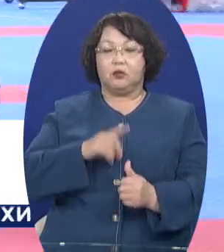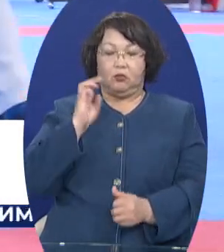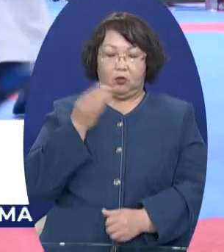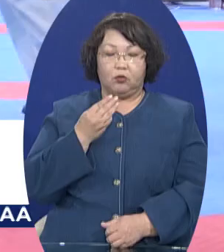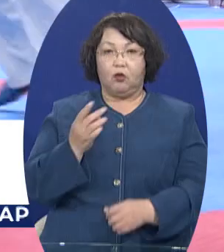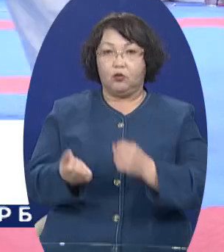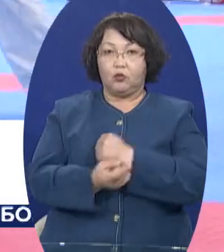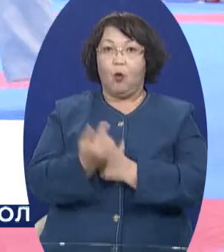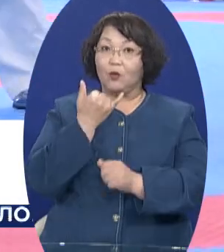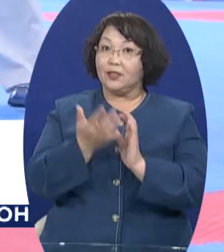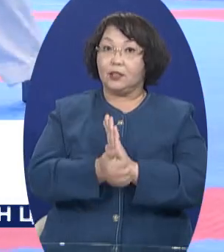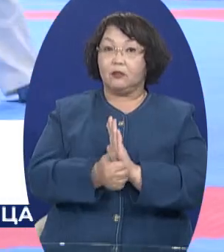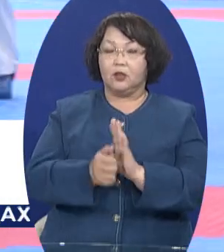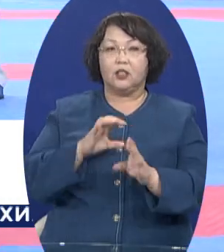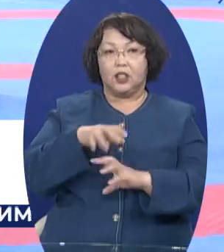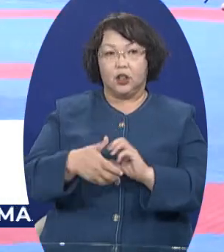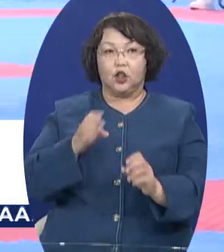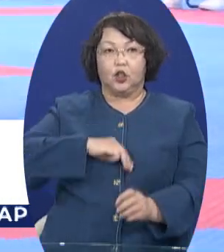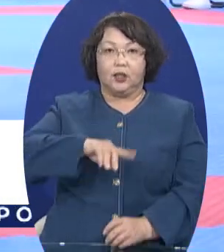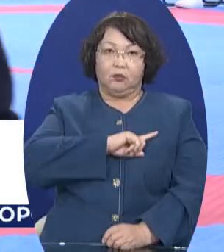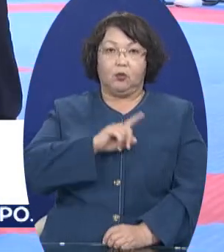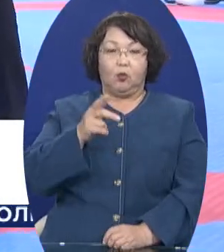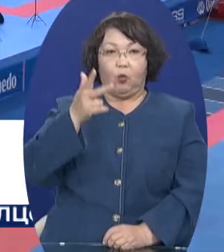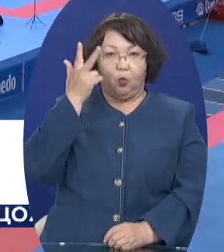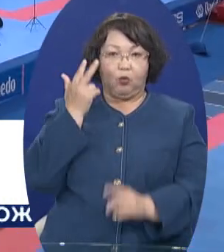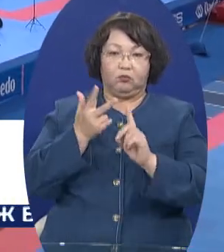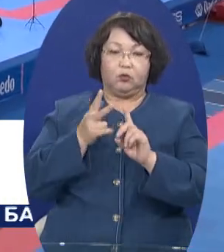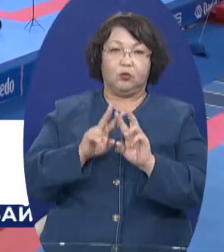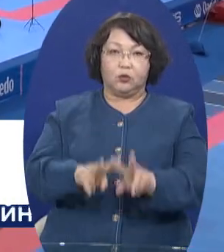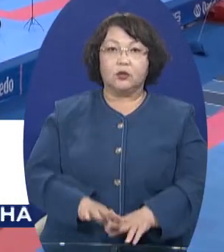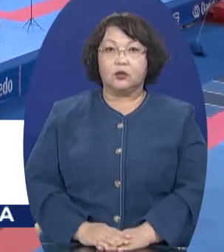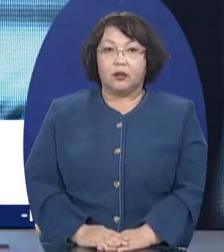ур чадрын төрлөөр дэлхийн авраг шалгуулах тэмцээний 3 дахь өдөр үргэлжилнэ.